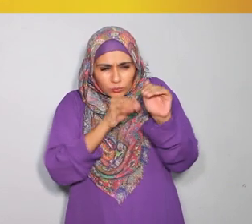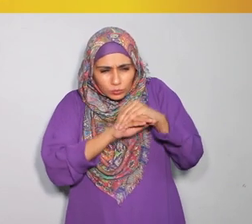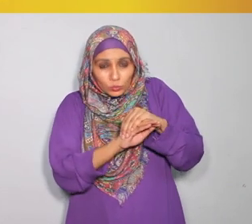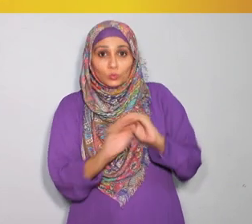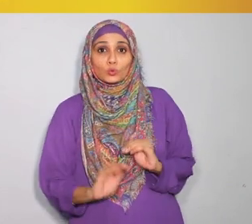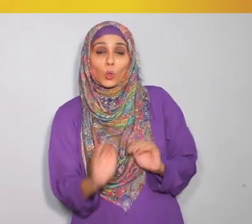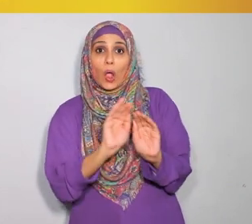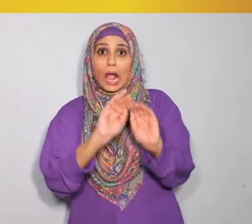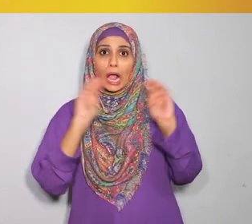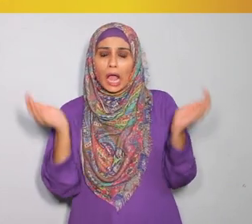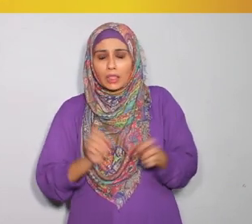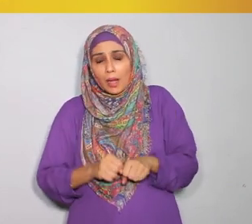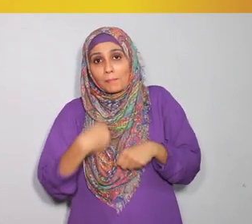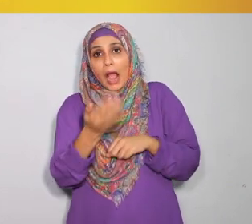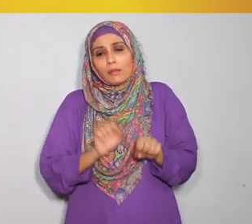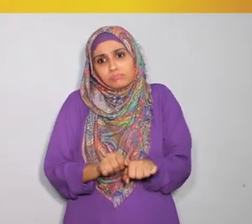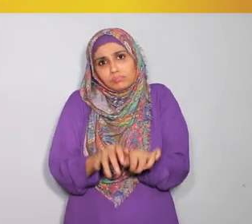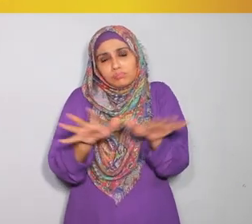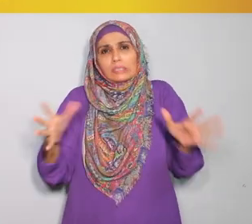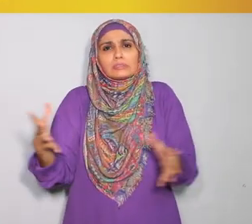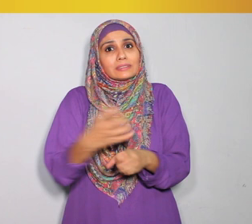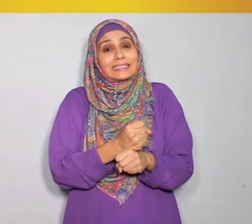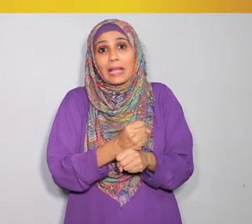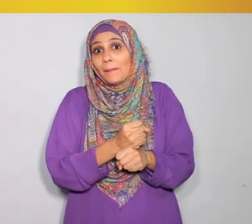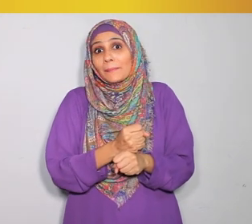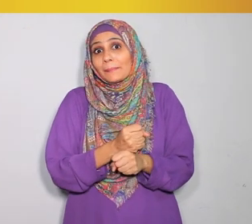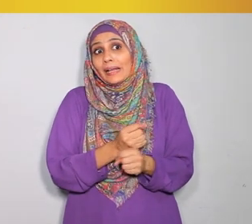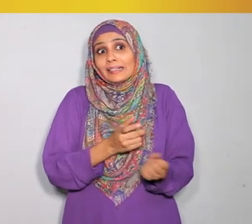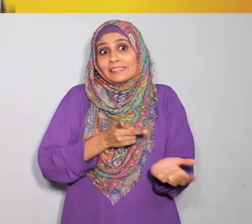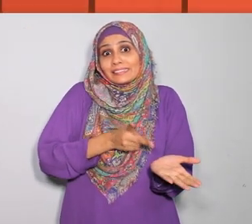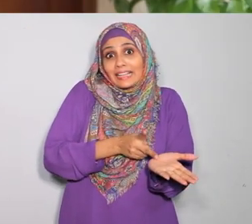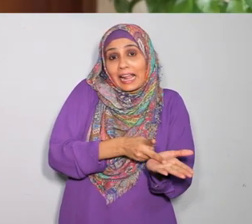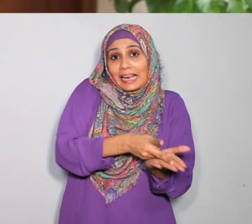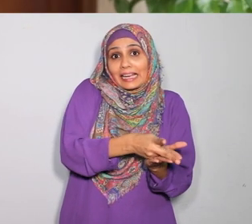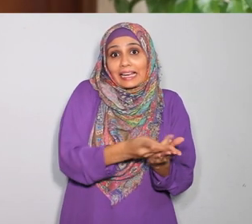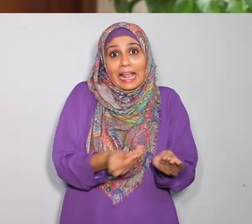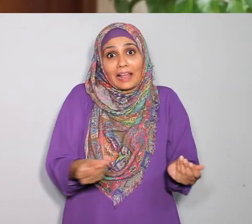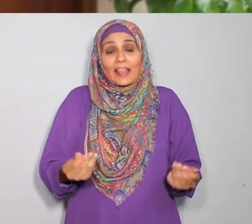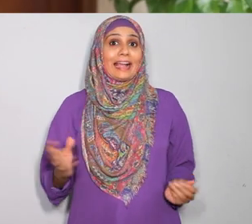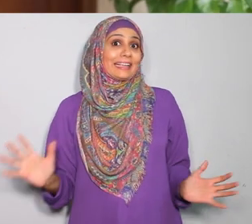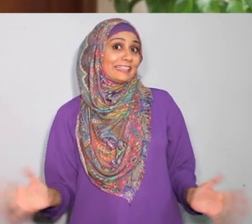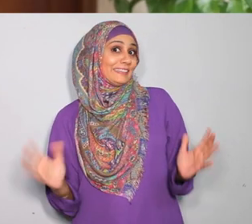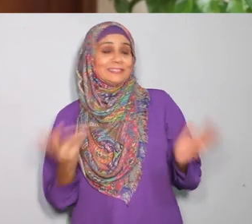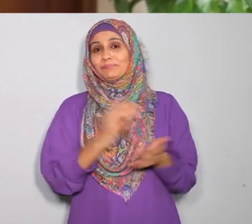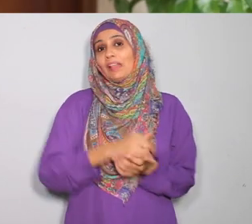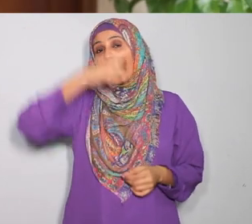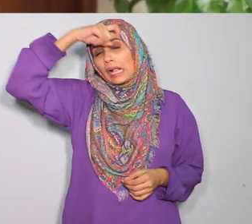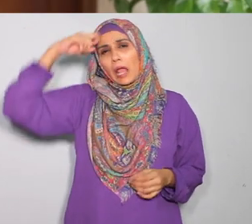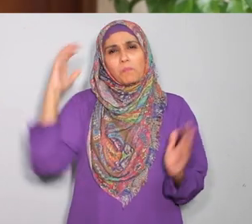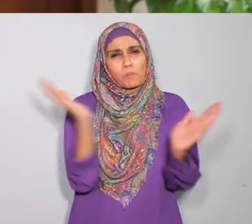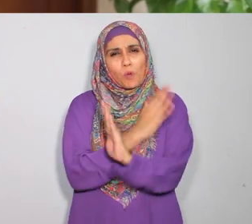का खानदान निकला और वह सब भी खेतों में खेलने लगे गर्मी के मौसम में